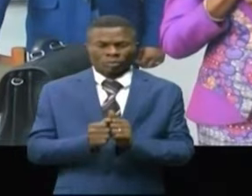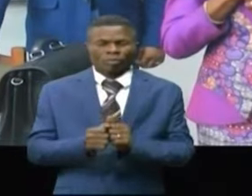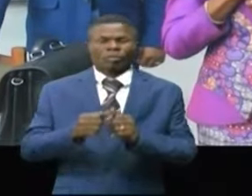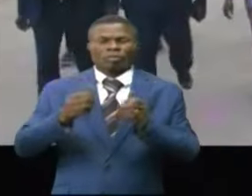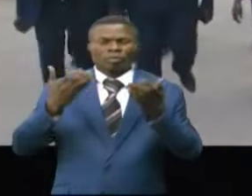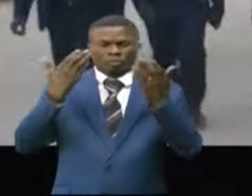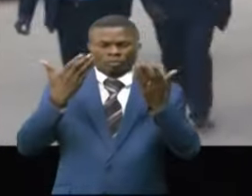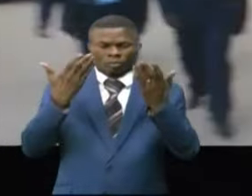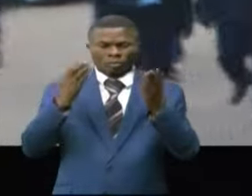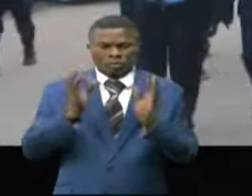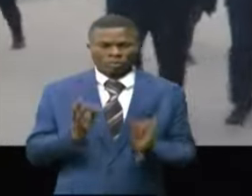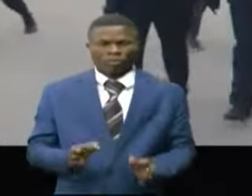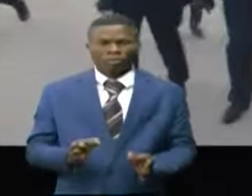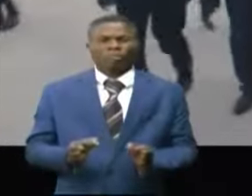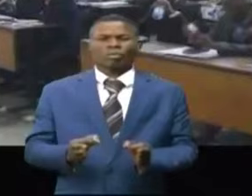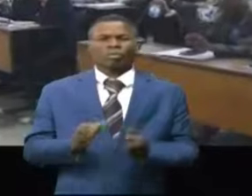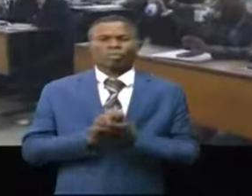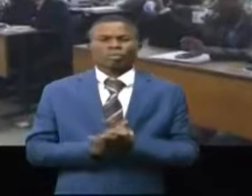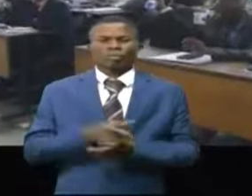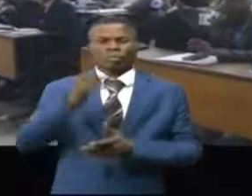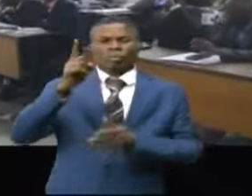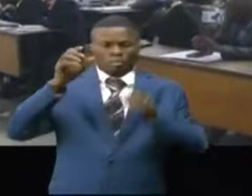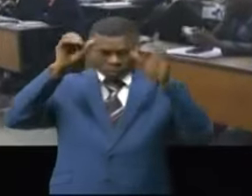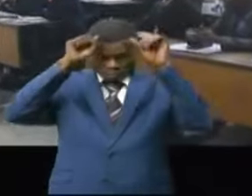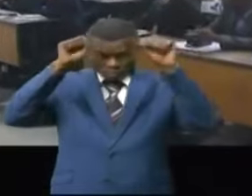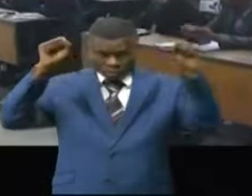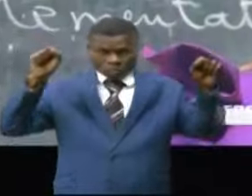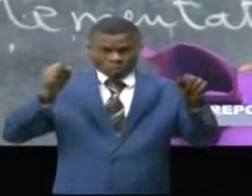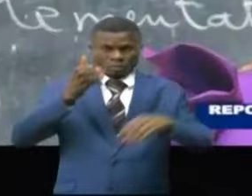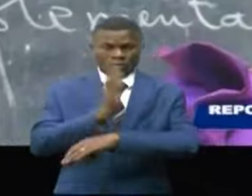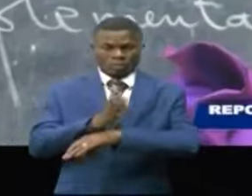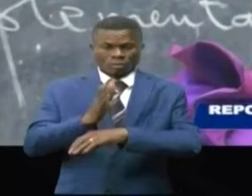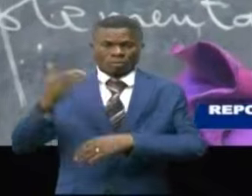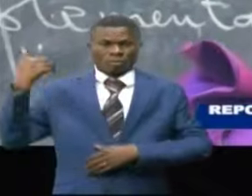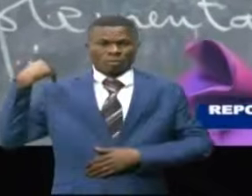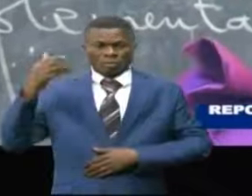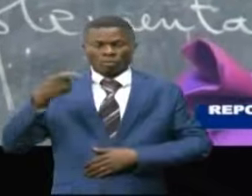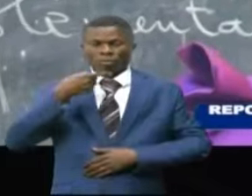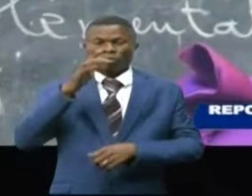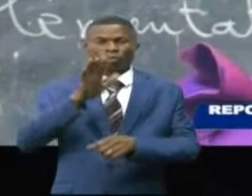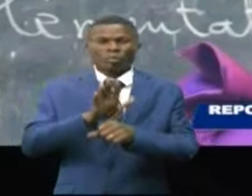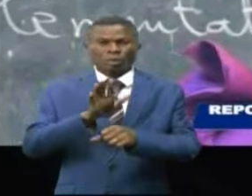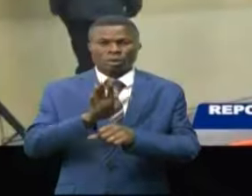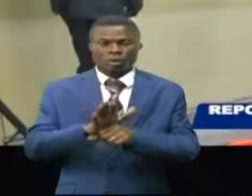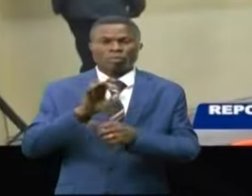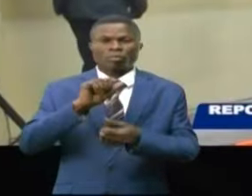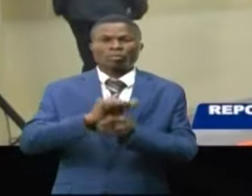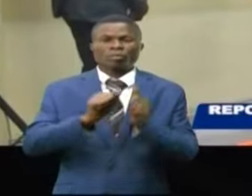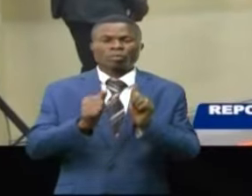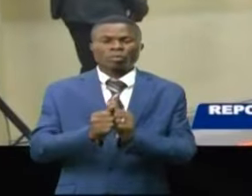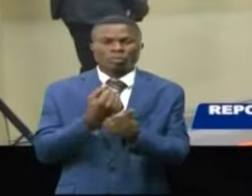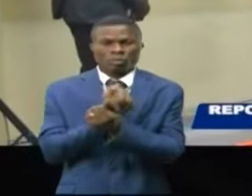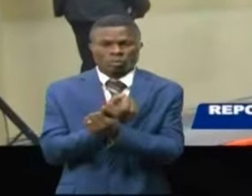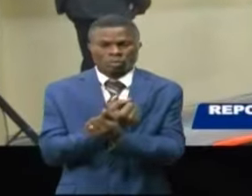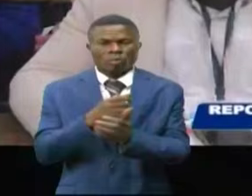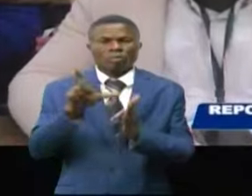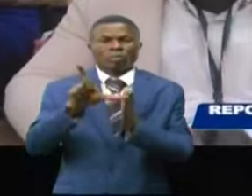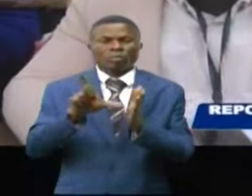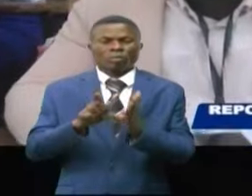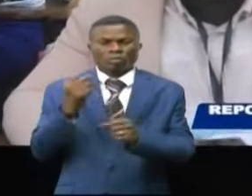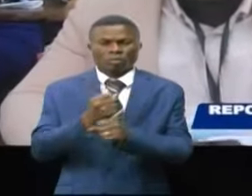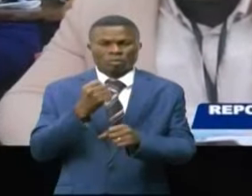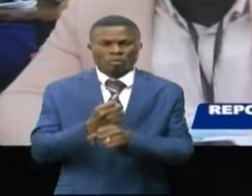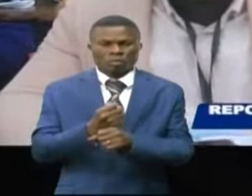Donc vous êtes des éternels étudiants. Par ailleurs, la première présidente du Conseil d'État a insisté sur le respect de l'éthique et la